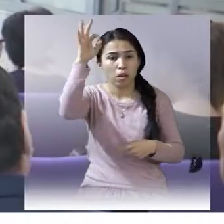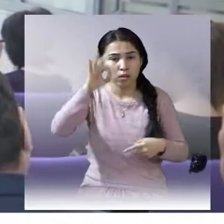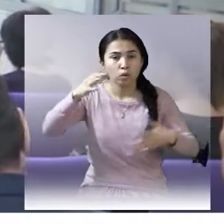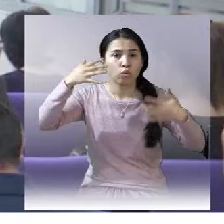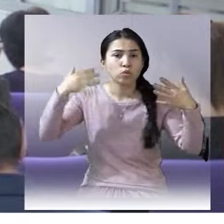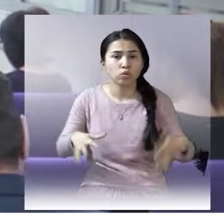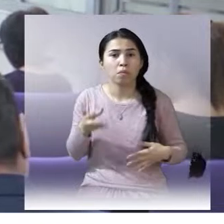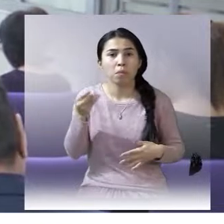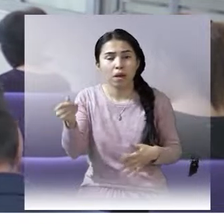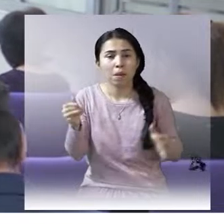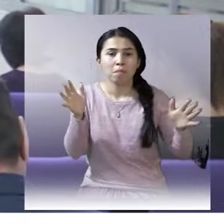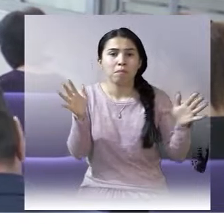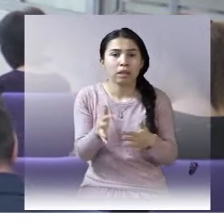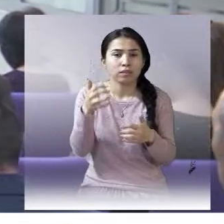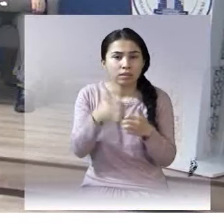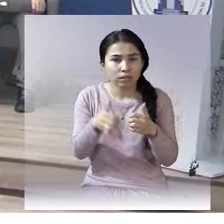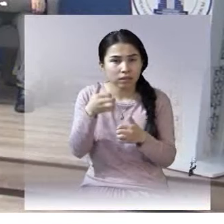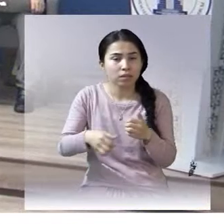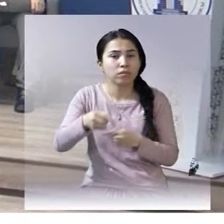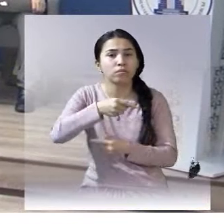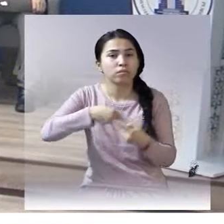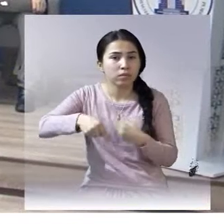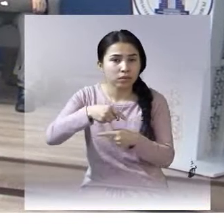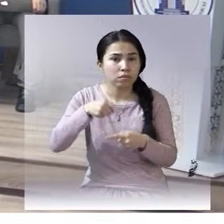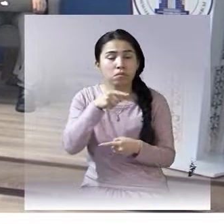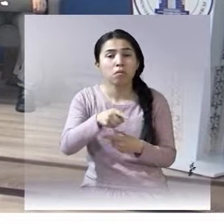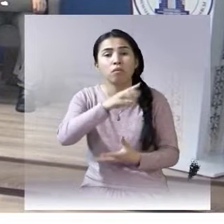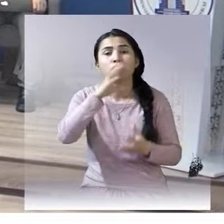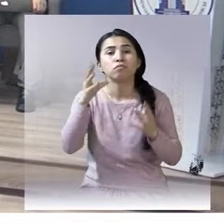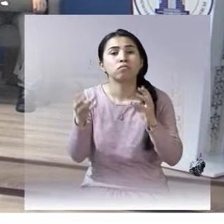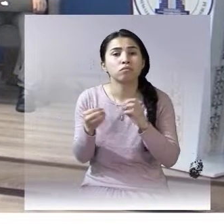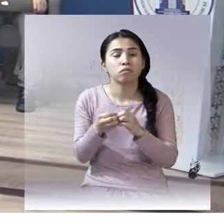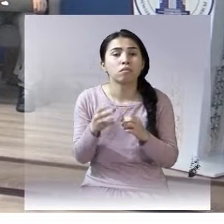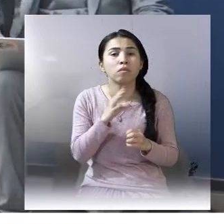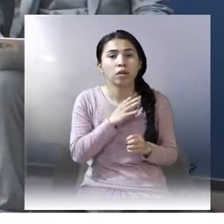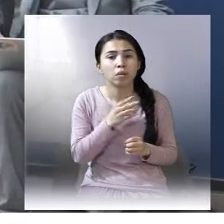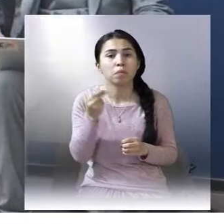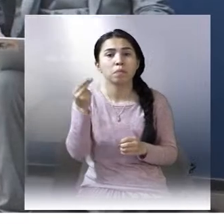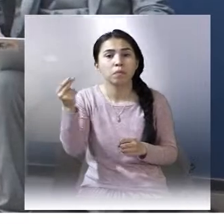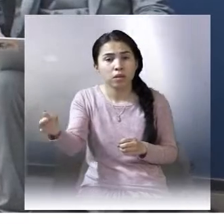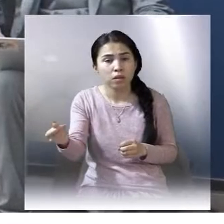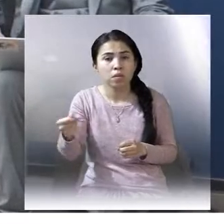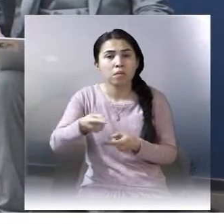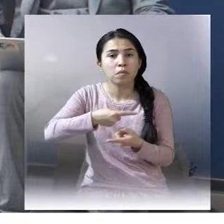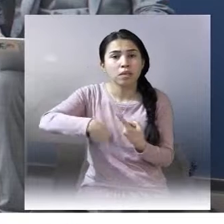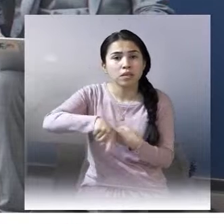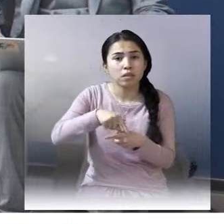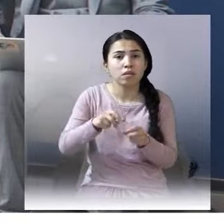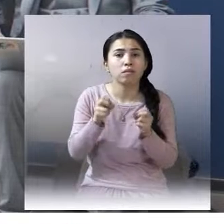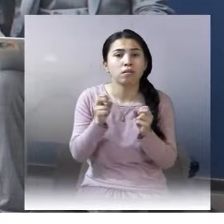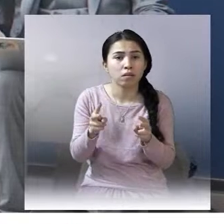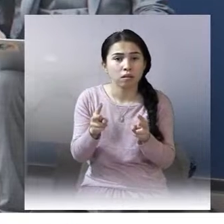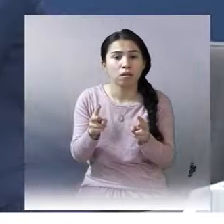Сыбайлас жемқорлықпен жан-жақты күресу күн тәртібінен түскен емес. Содан болар заң жобасына өзгерістер енгізілді. Атап айтқанда,